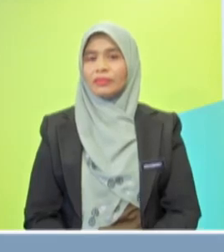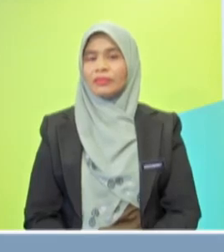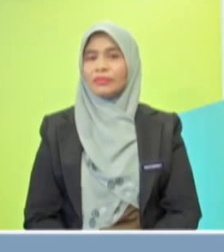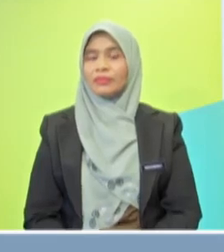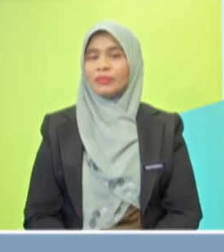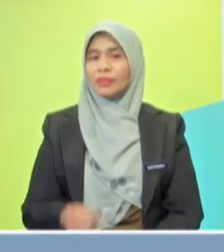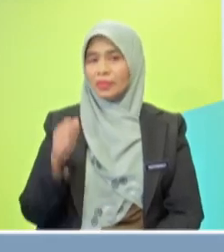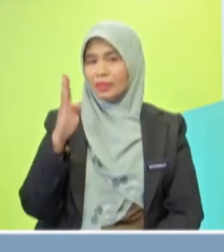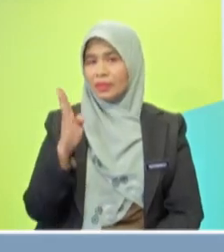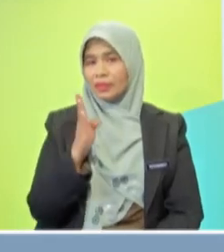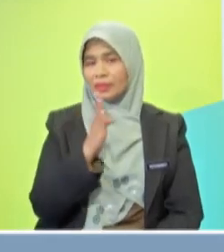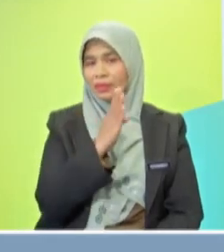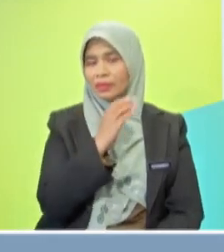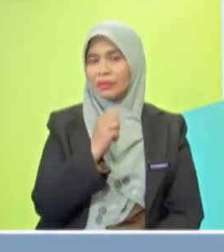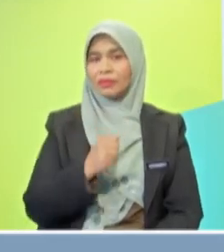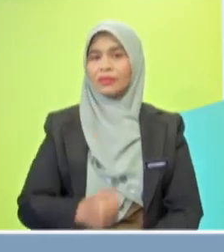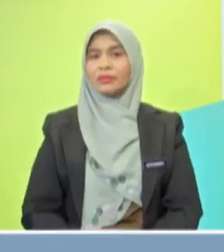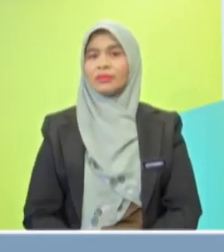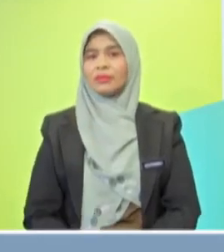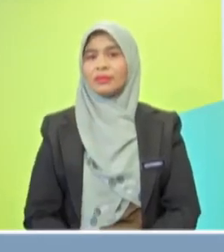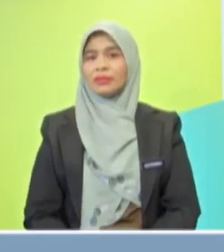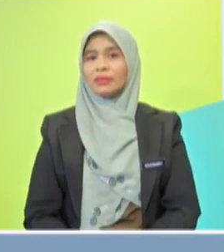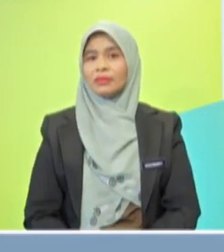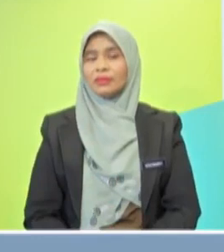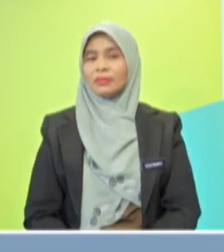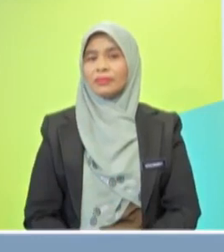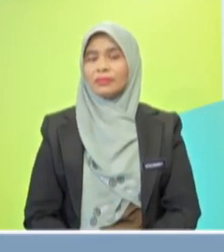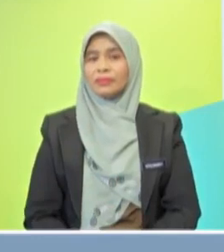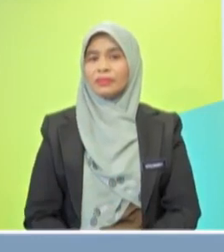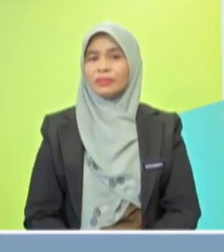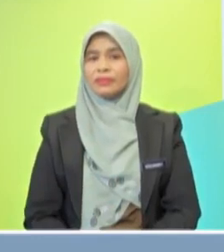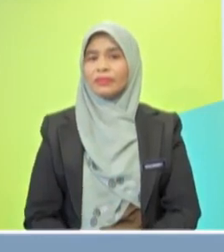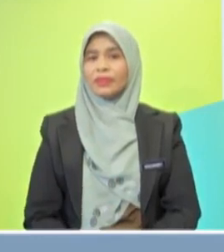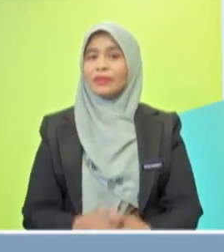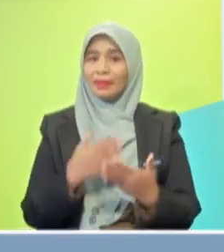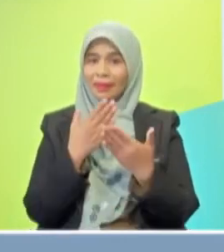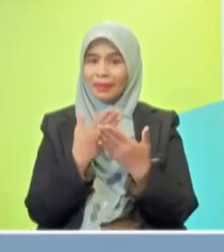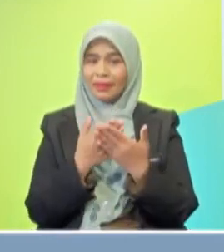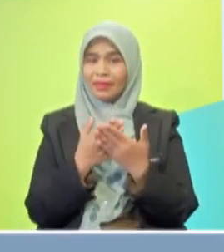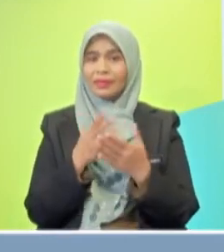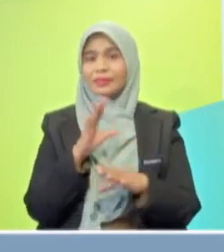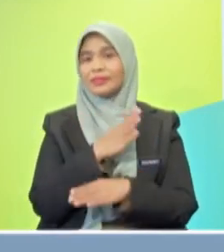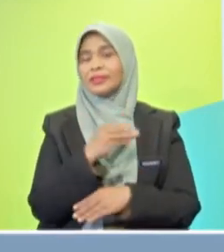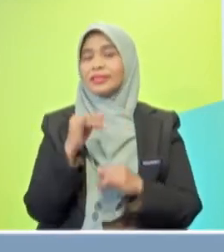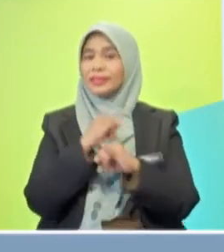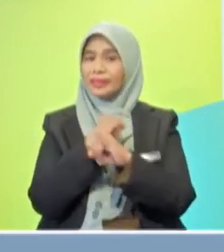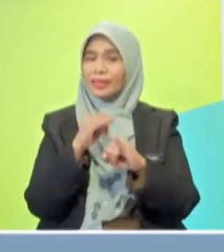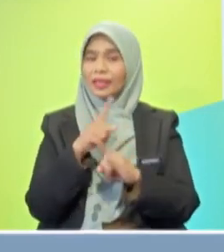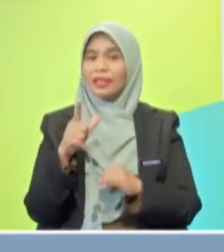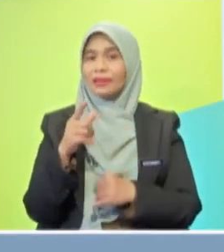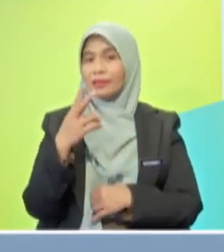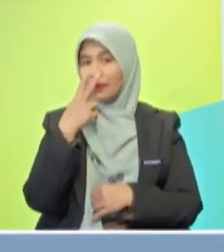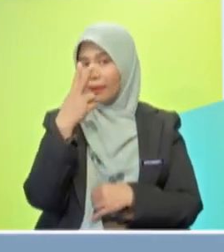زينتهن إلا ما ظهر منها. Okey, baik. Dan janganlah